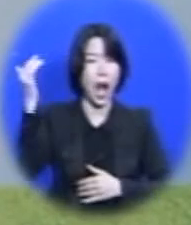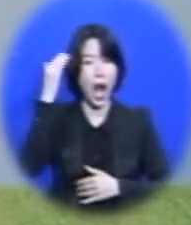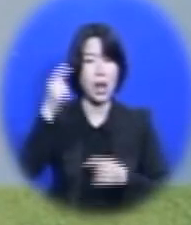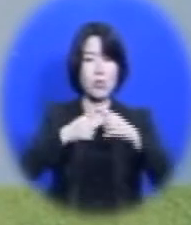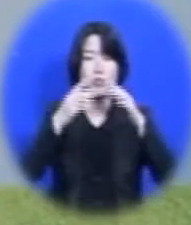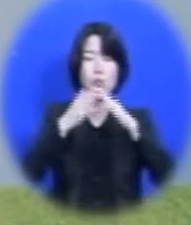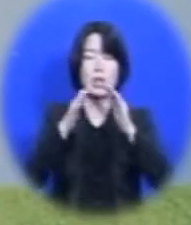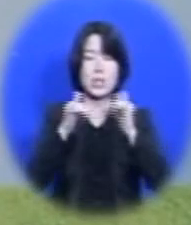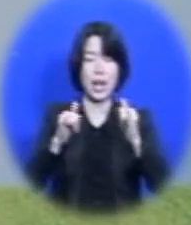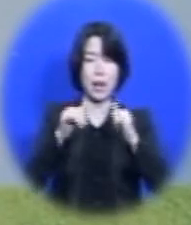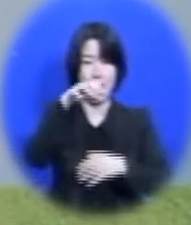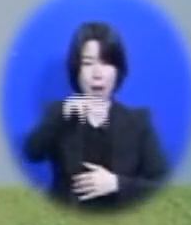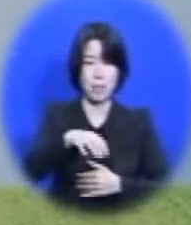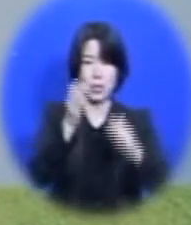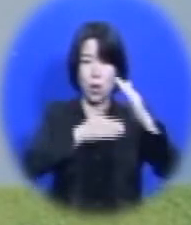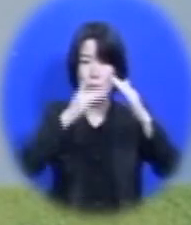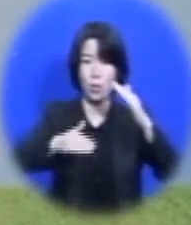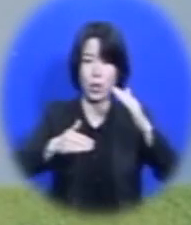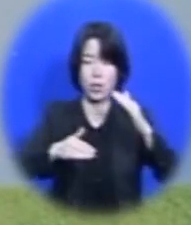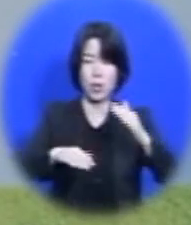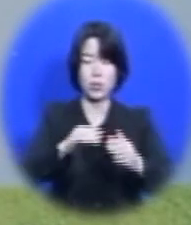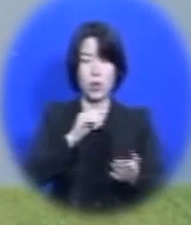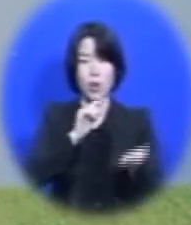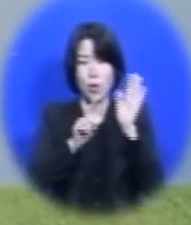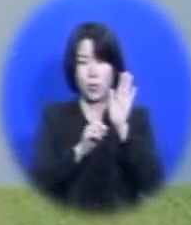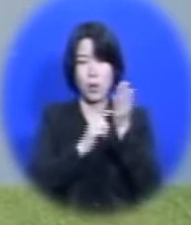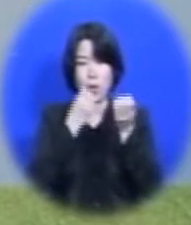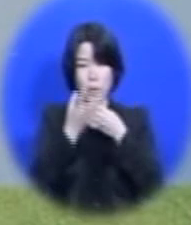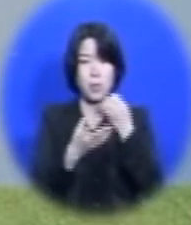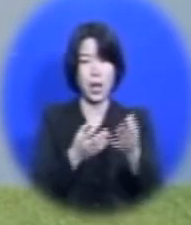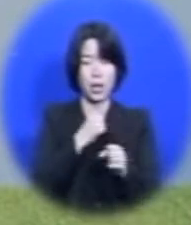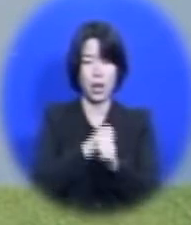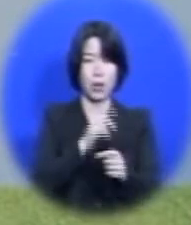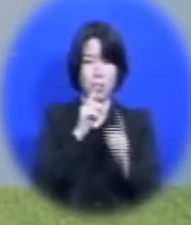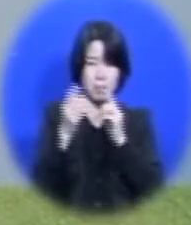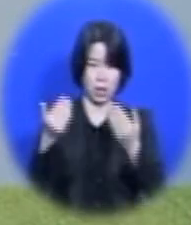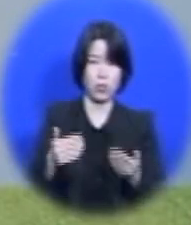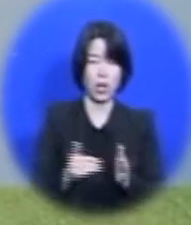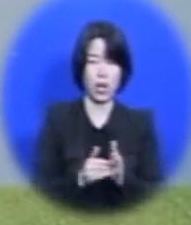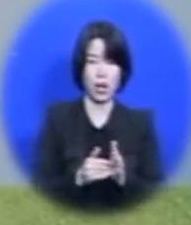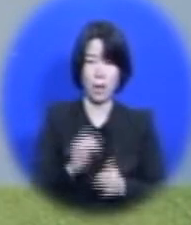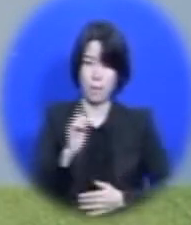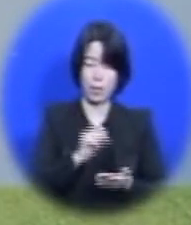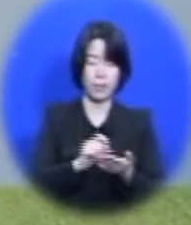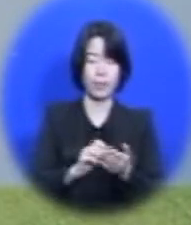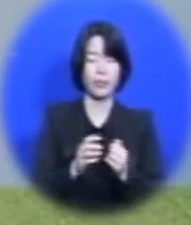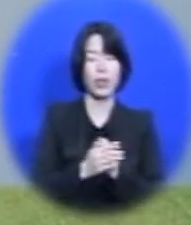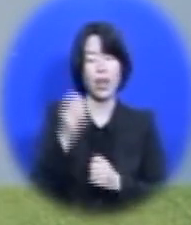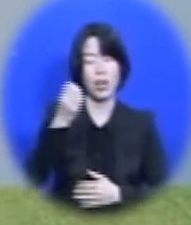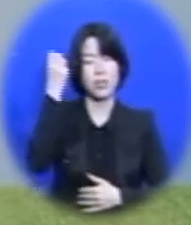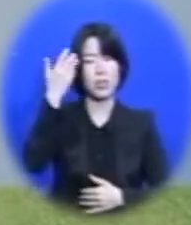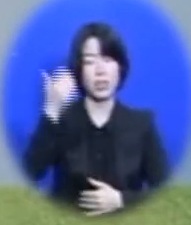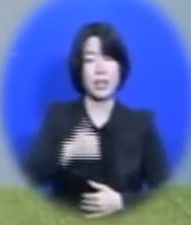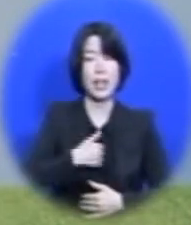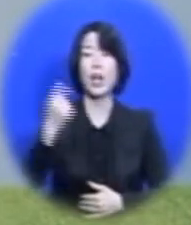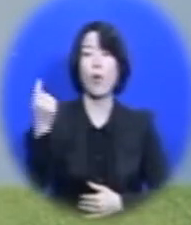앞에서 공개적으로 고백하라고 말씀하셨습니다. 이렇게 썼습니다. 성령이 내게 오셨을